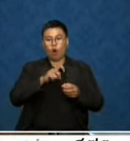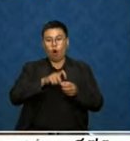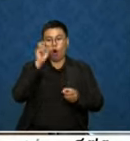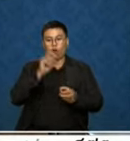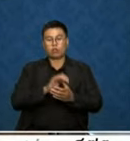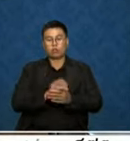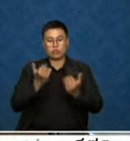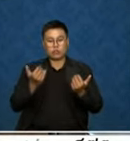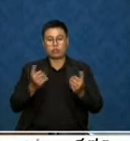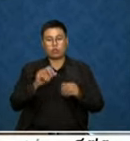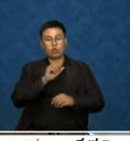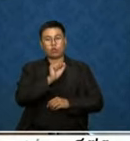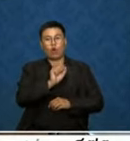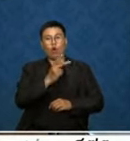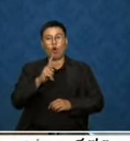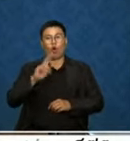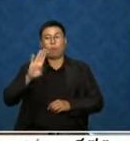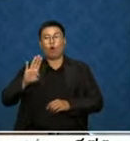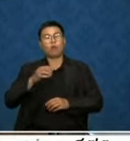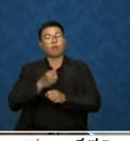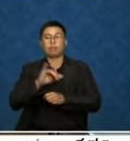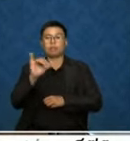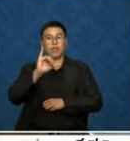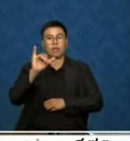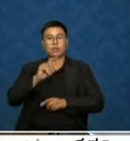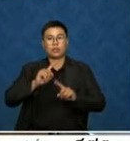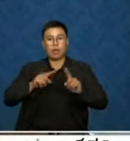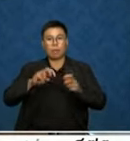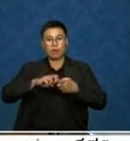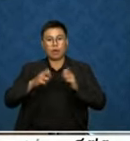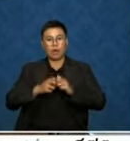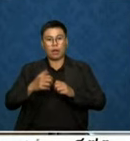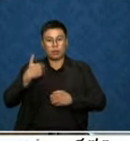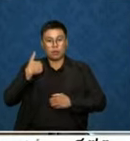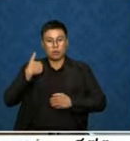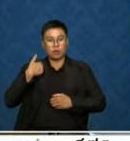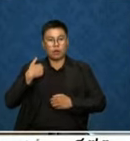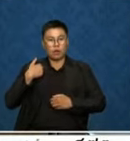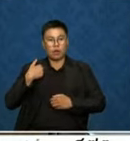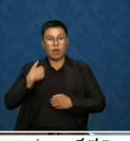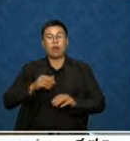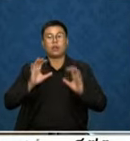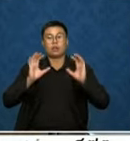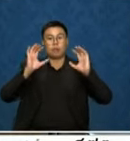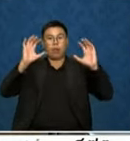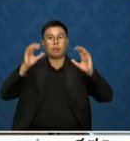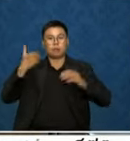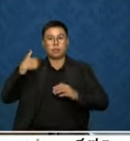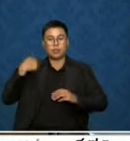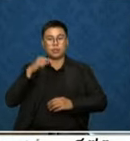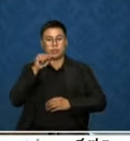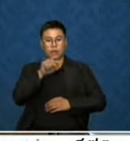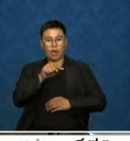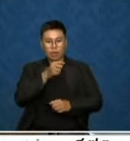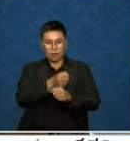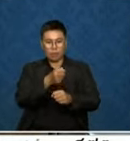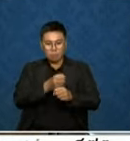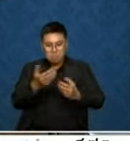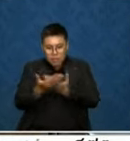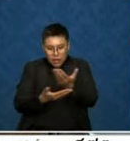ก็ยังไม่ได้ทำแต่เวลาเกิดเรื่องขึ้นมาครับรัฐบาลก็มีการสั่งการให้มีการพิจารณาเรื่องนี้ทันที